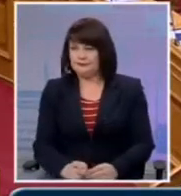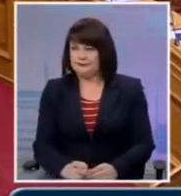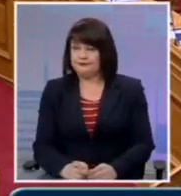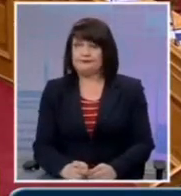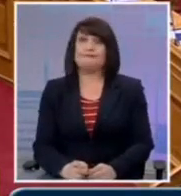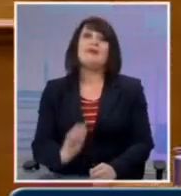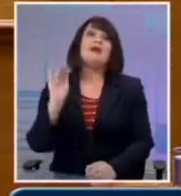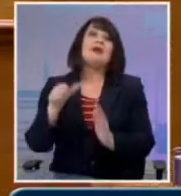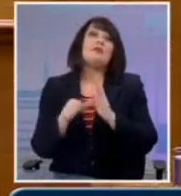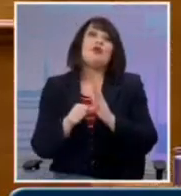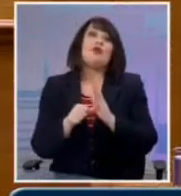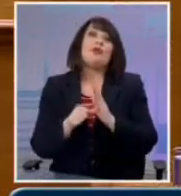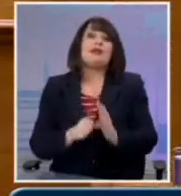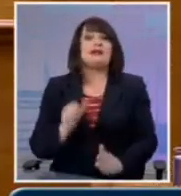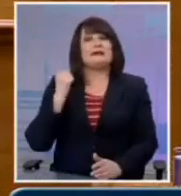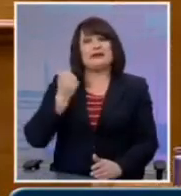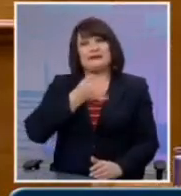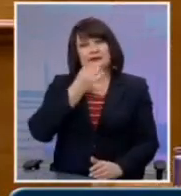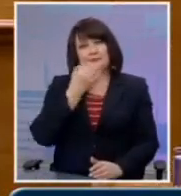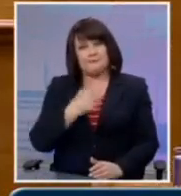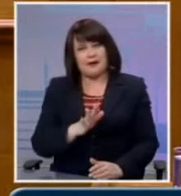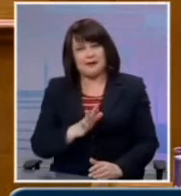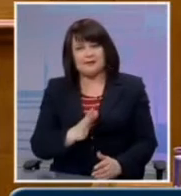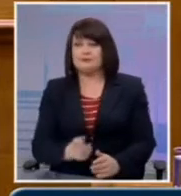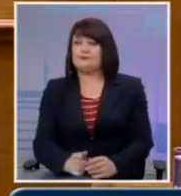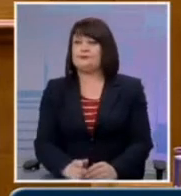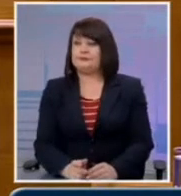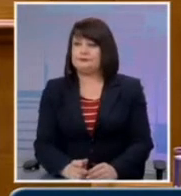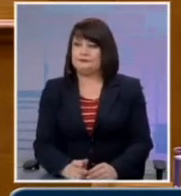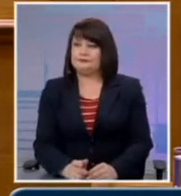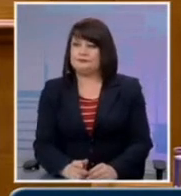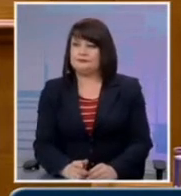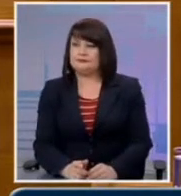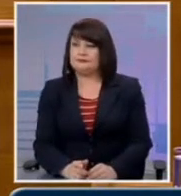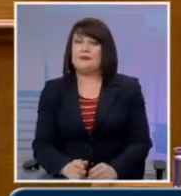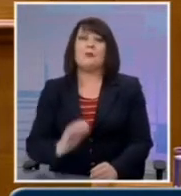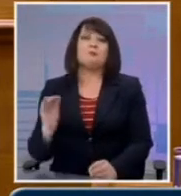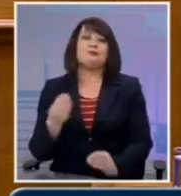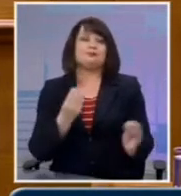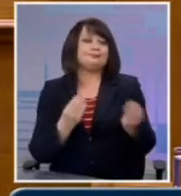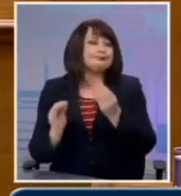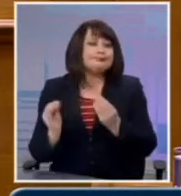Πρόεδρε, θα αναφερθώ στη χθεσινή μου ομιλία κατόπιν τούτου, γιατί προέκυψαν όλα τα υπόλοιπα.